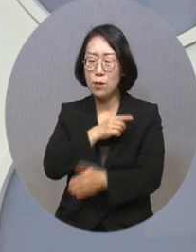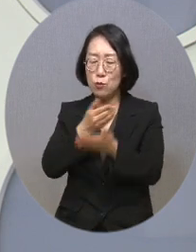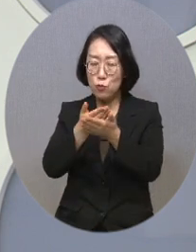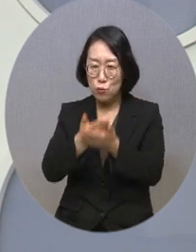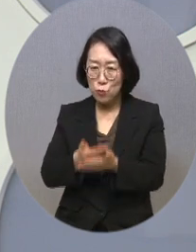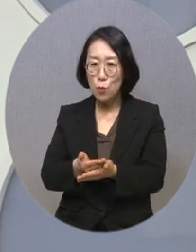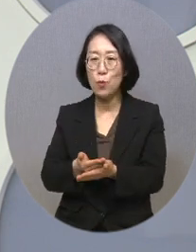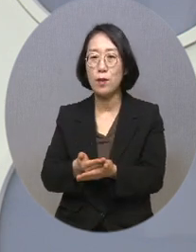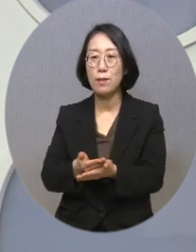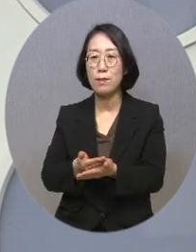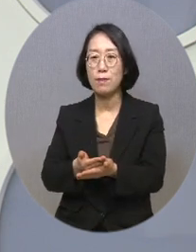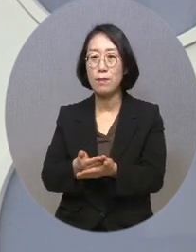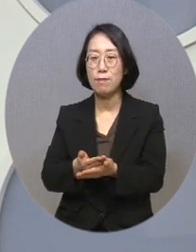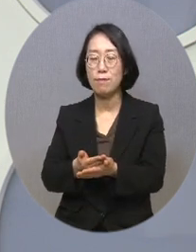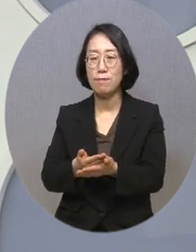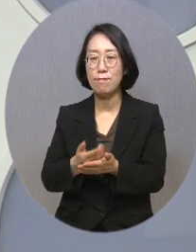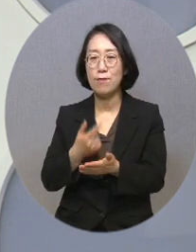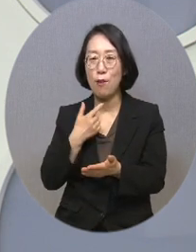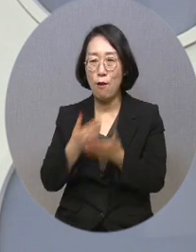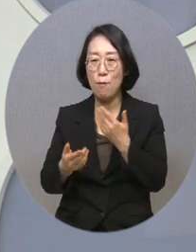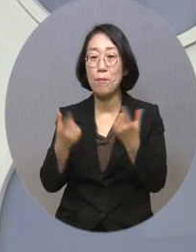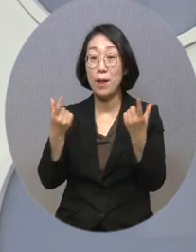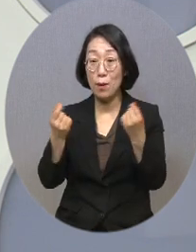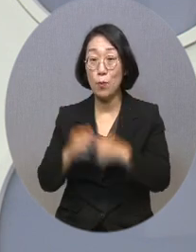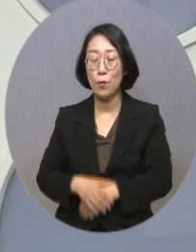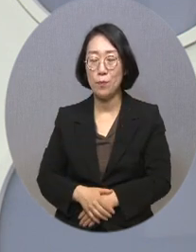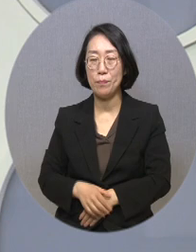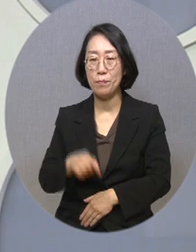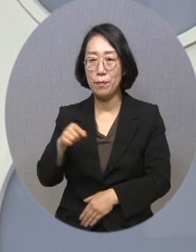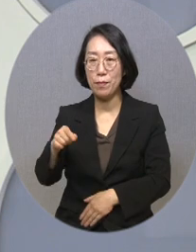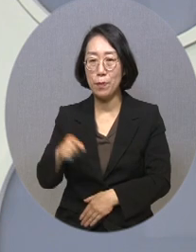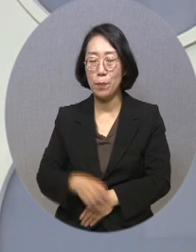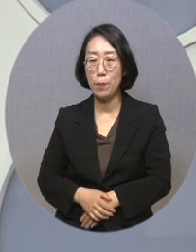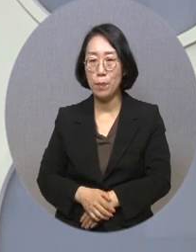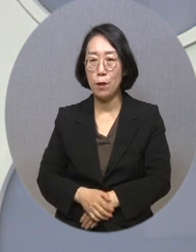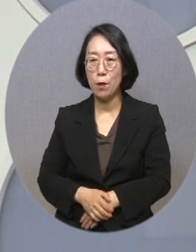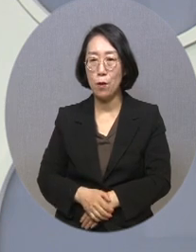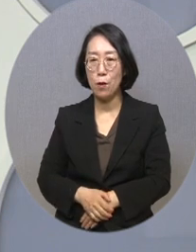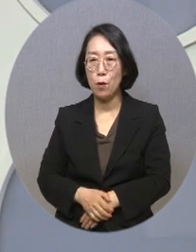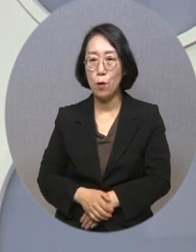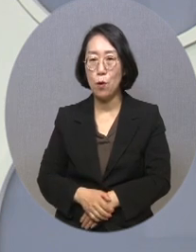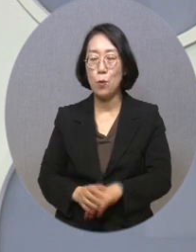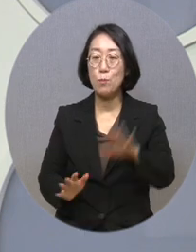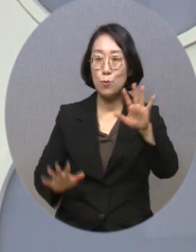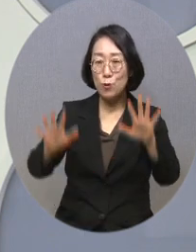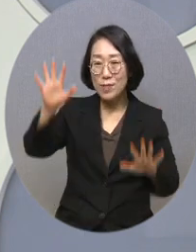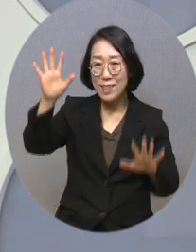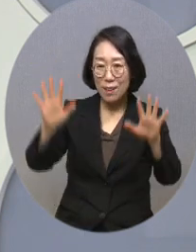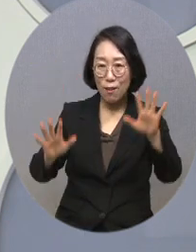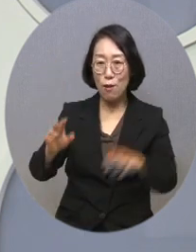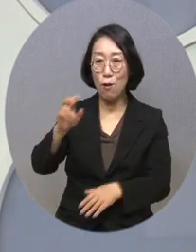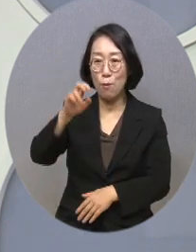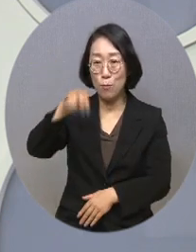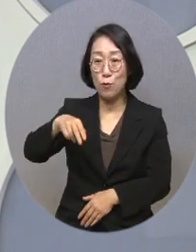그렇게 생각을 하고 그래서 우리가 이제 그 뮤지컬을 여주에서 만들었습니다.